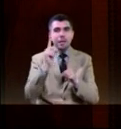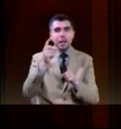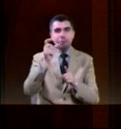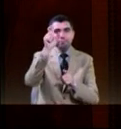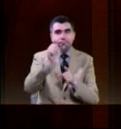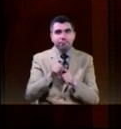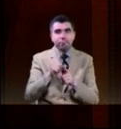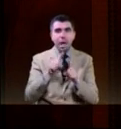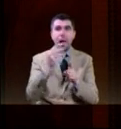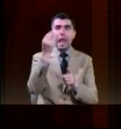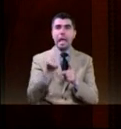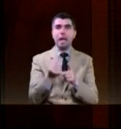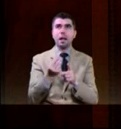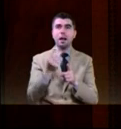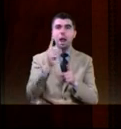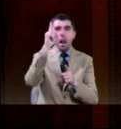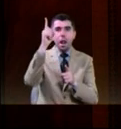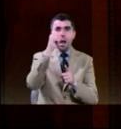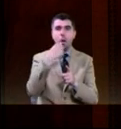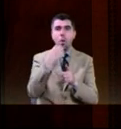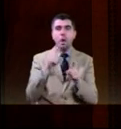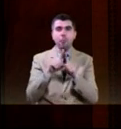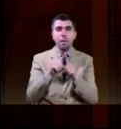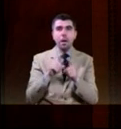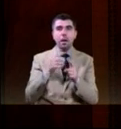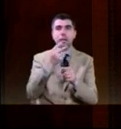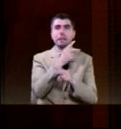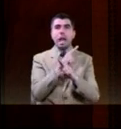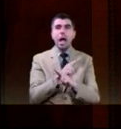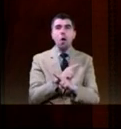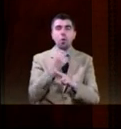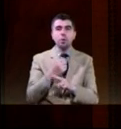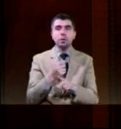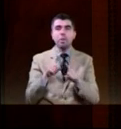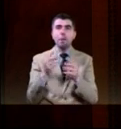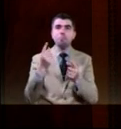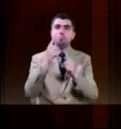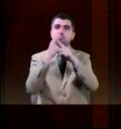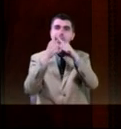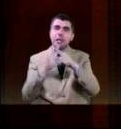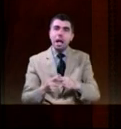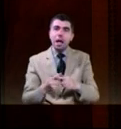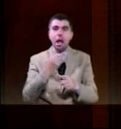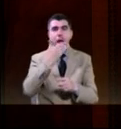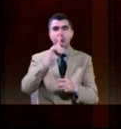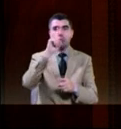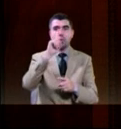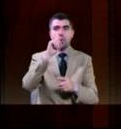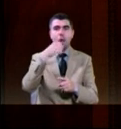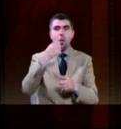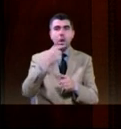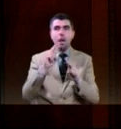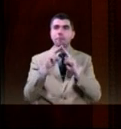ولكن درتي فينا خير اليوم باش عندنا التقاعد، ولا درتي فينا خير اليوم باش الميزانية ديالنا الحمد لله ولات كتعطانا